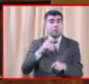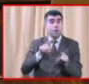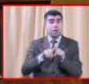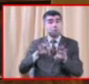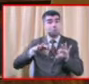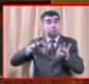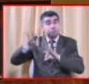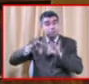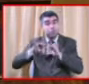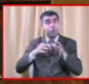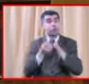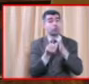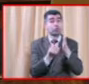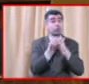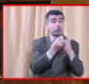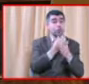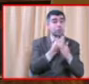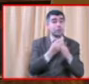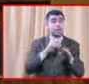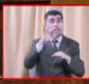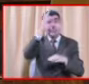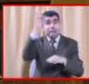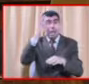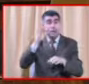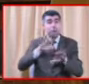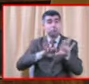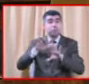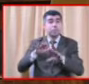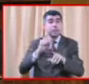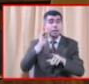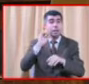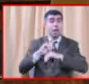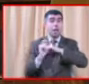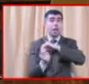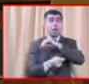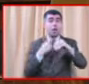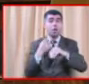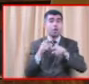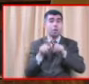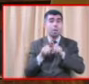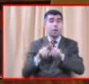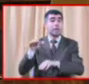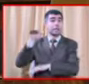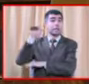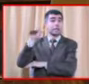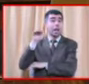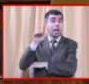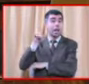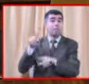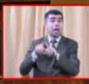الاستراتيجية السكنية بالعالم القروي، ما يقع السيد الوزير بأقاليم الجنوب بسبب التساقطات